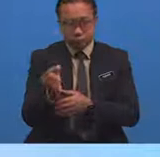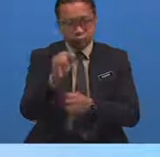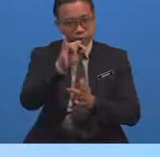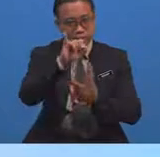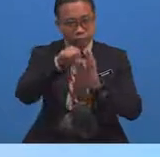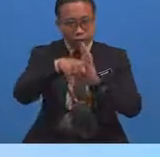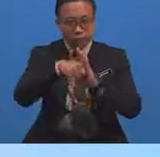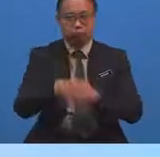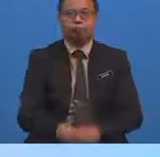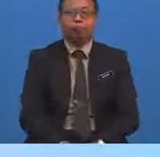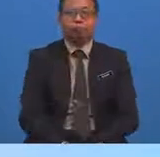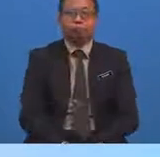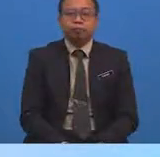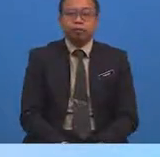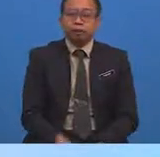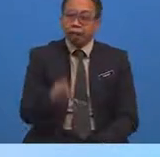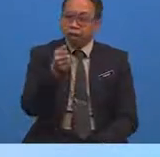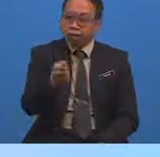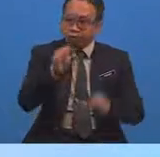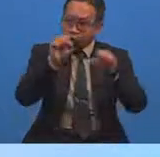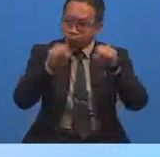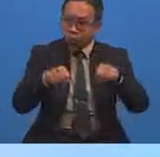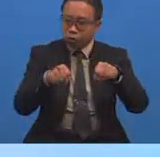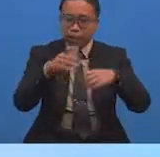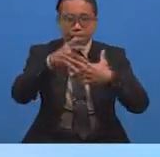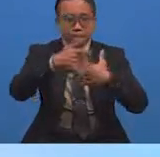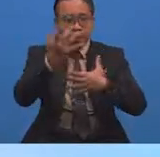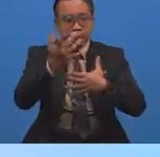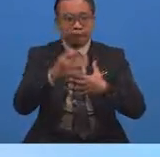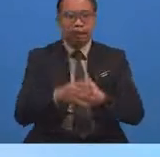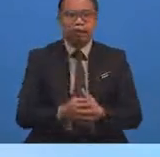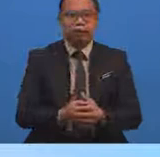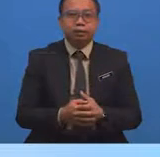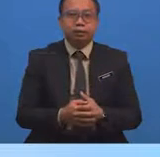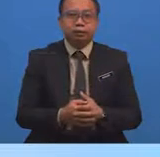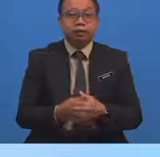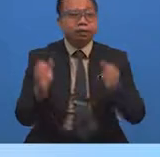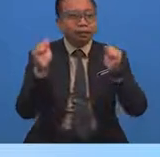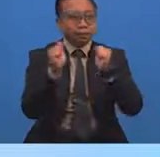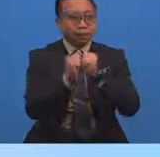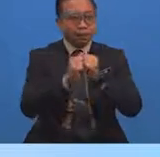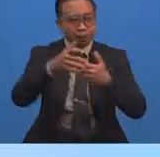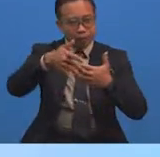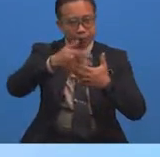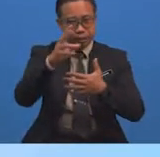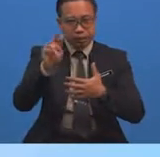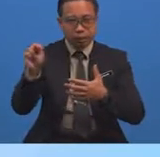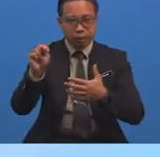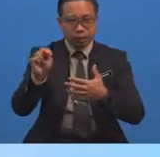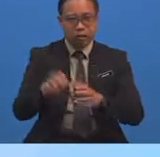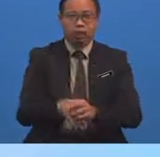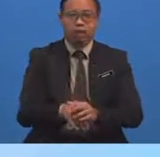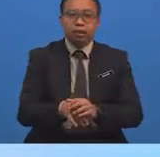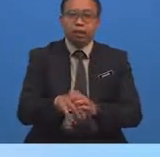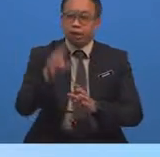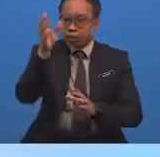jarum jam kamu boleh juga memanggil jarum jam ini dengan panggilan jarum